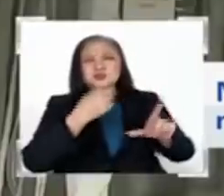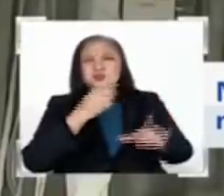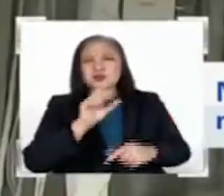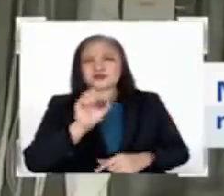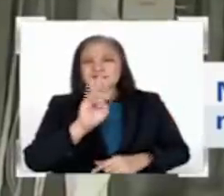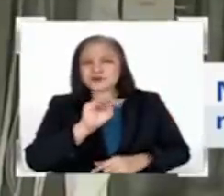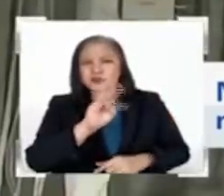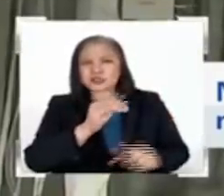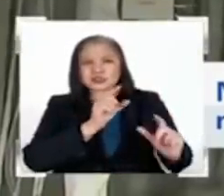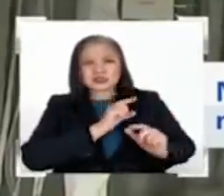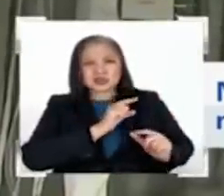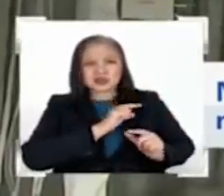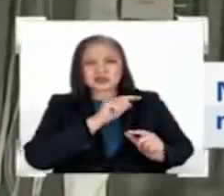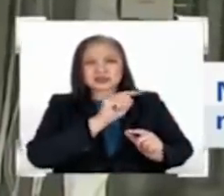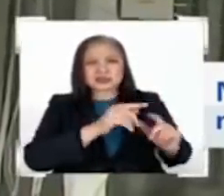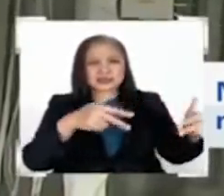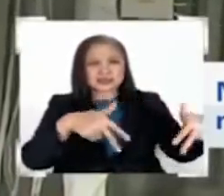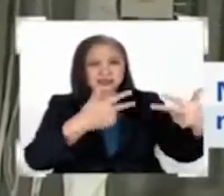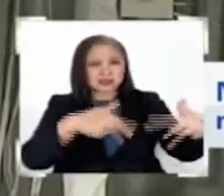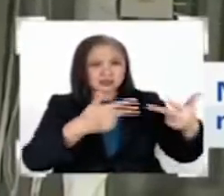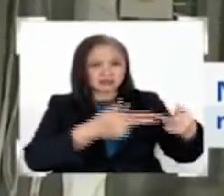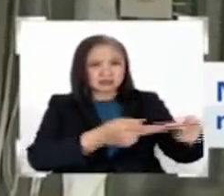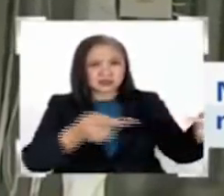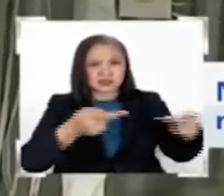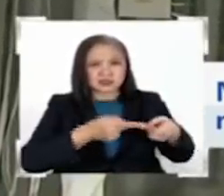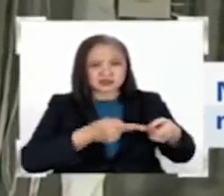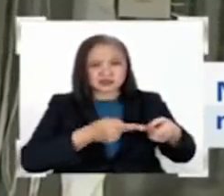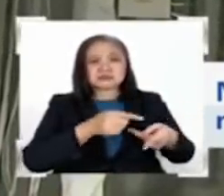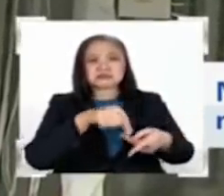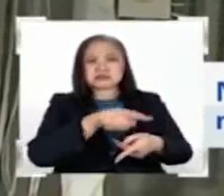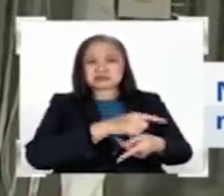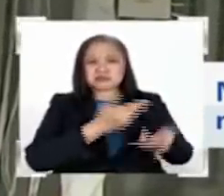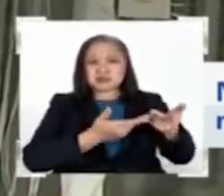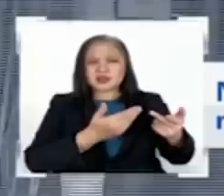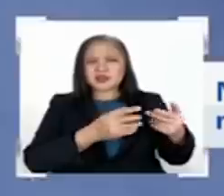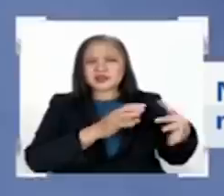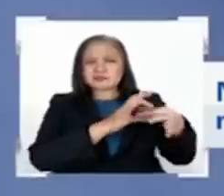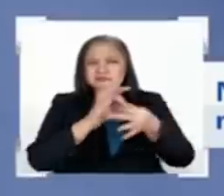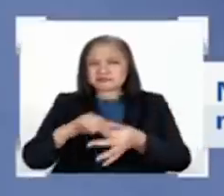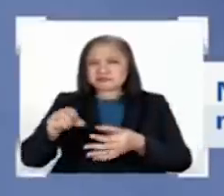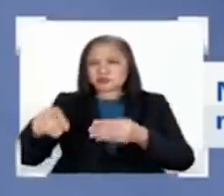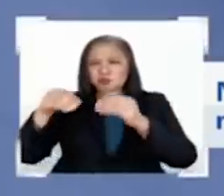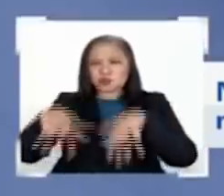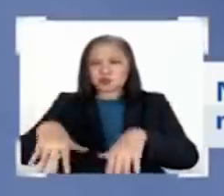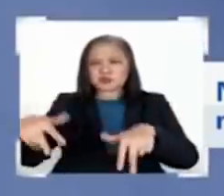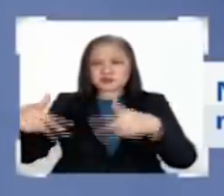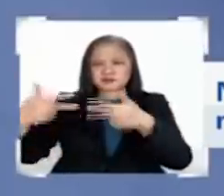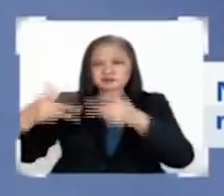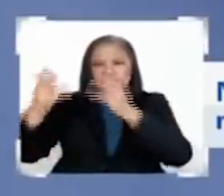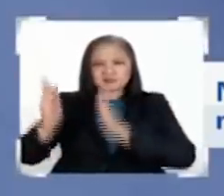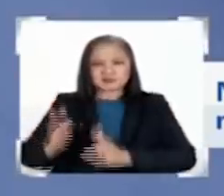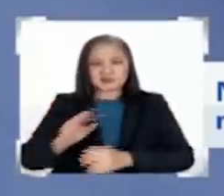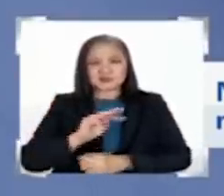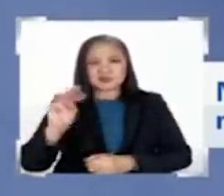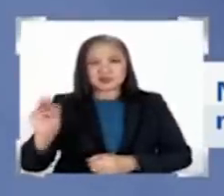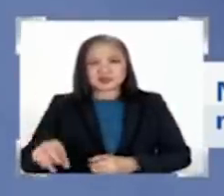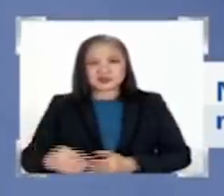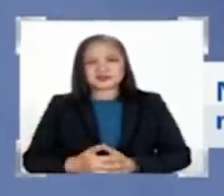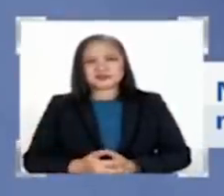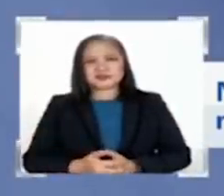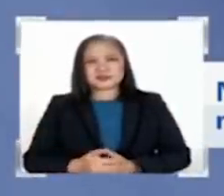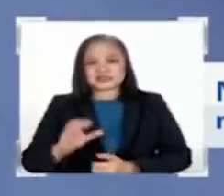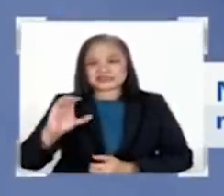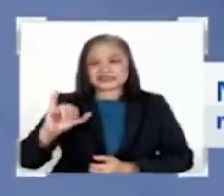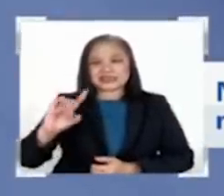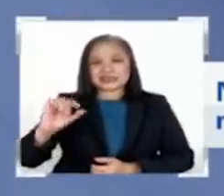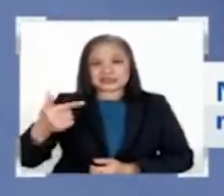ng isang sabungan. Nasangkot daw sa pagkawala ng 6 na sabungero sa Maynila. Ang kay CIDG Director of Police